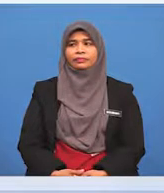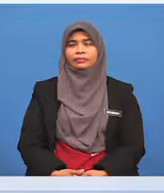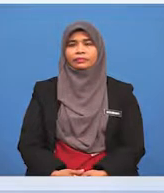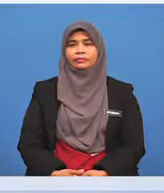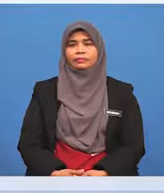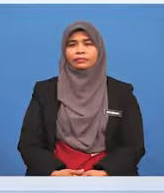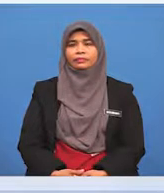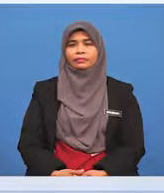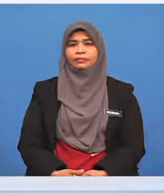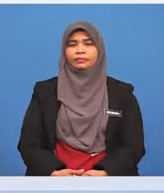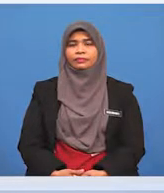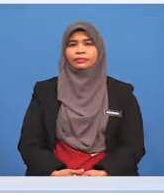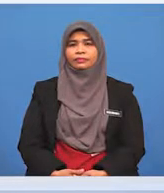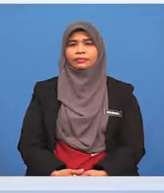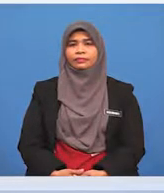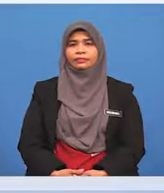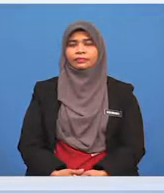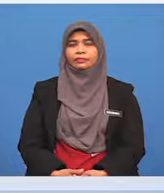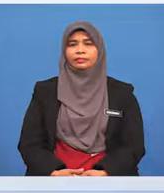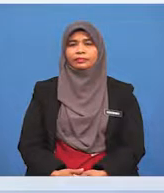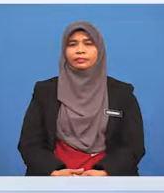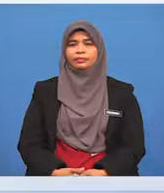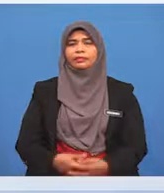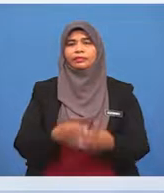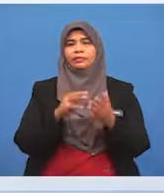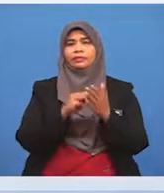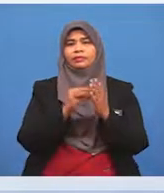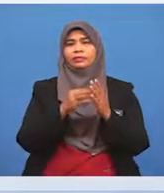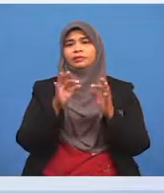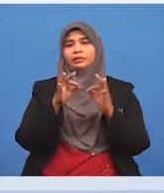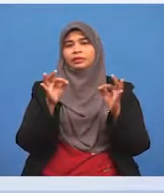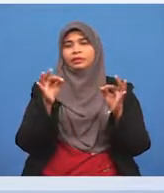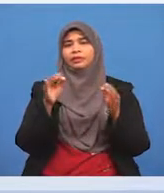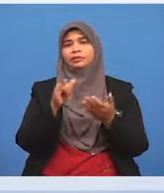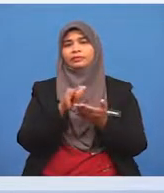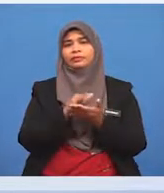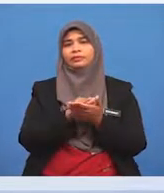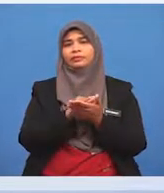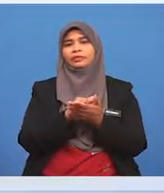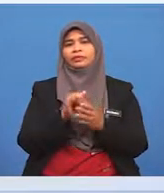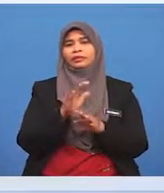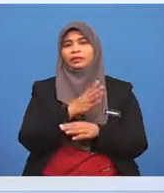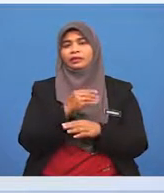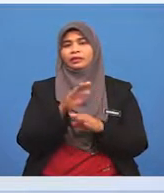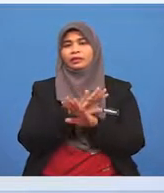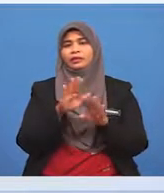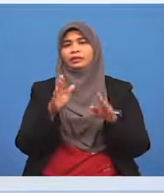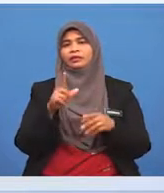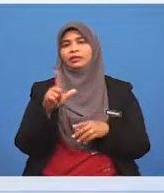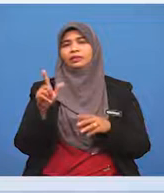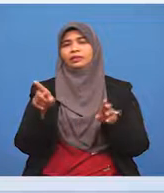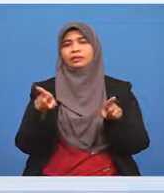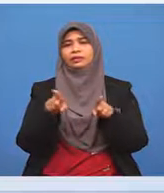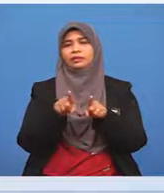dan tidaklah sama iaitu keadaan dua laut. Yang ini tawar dan segar